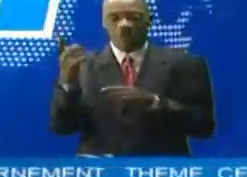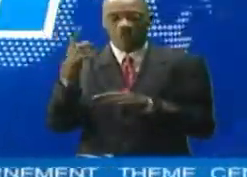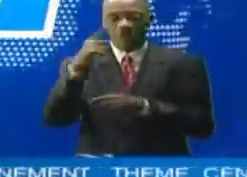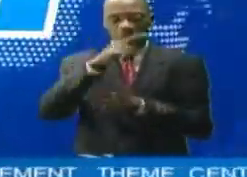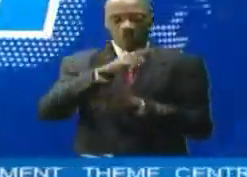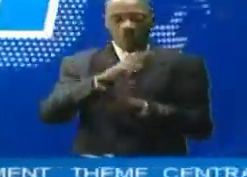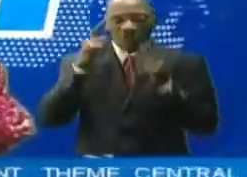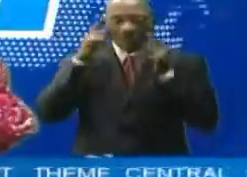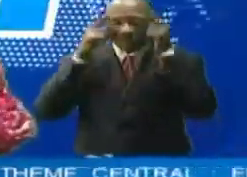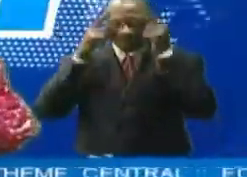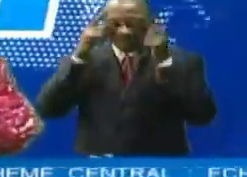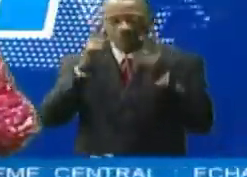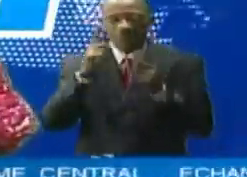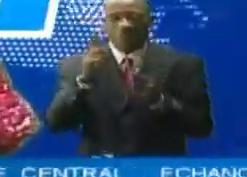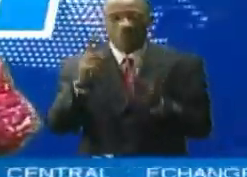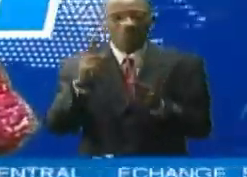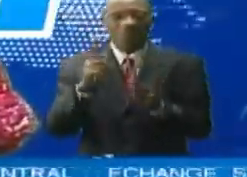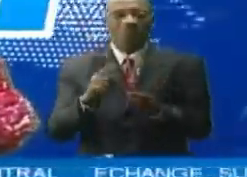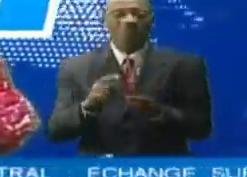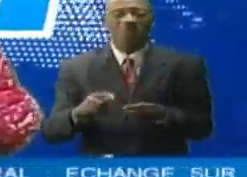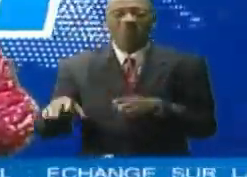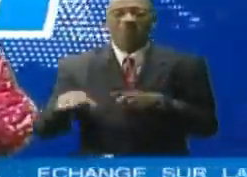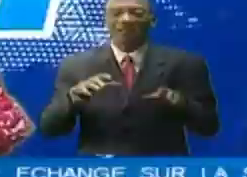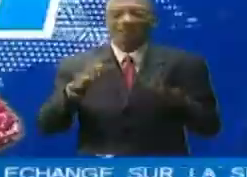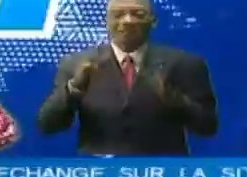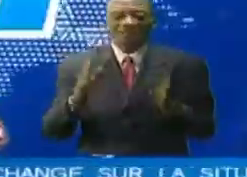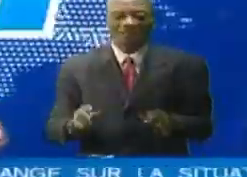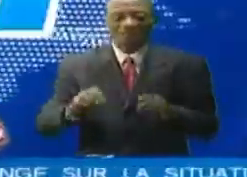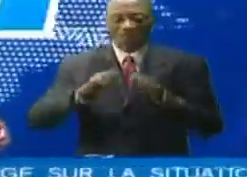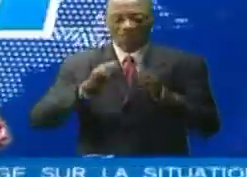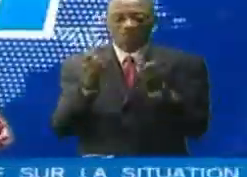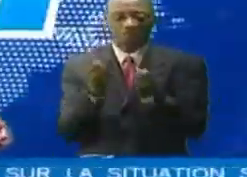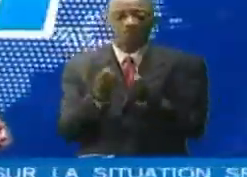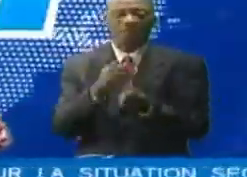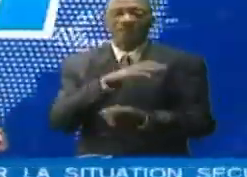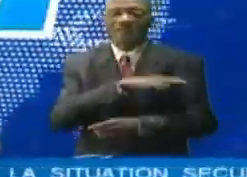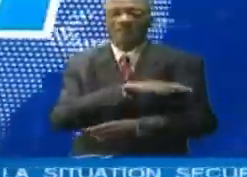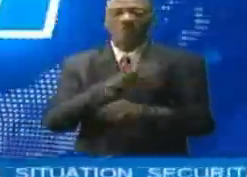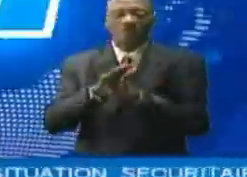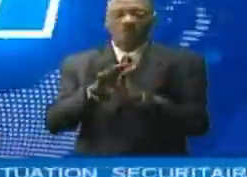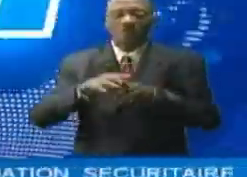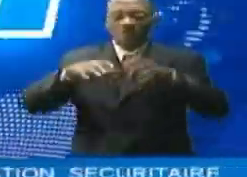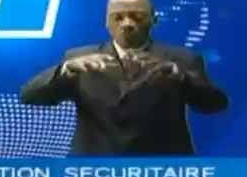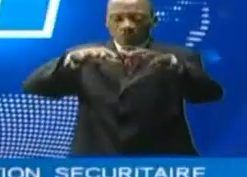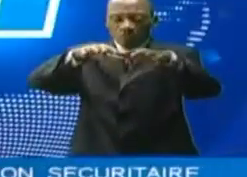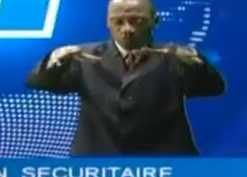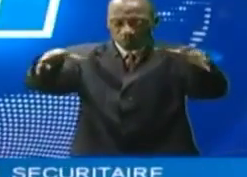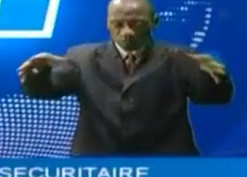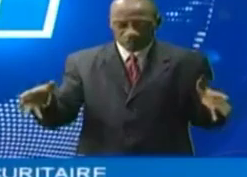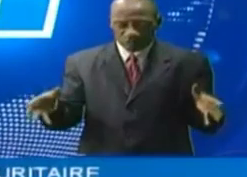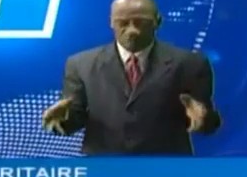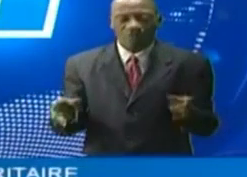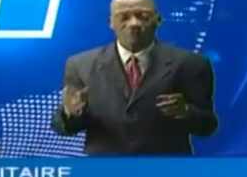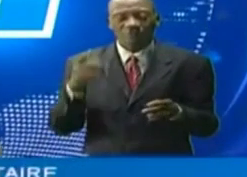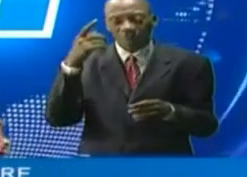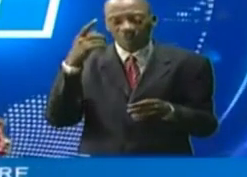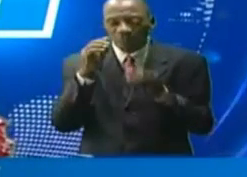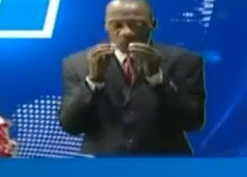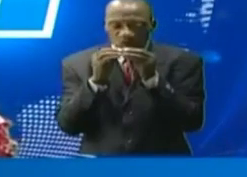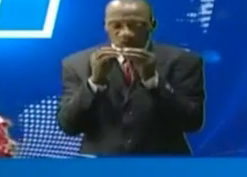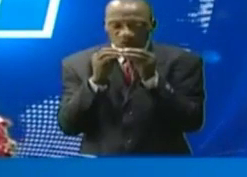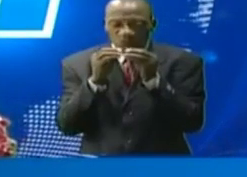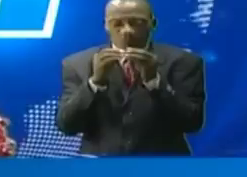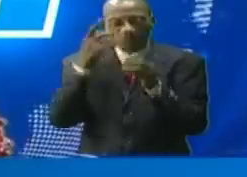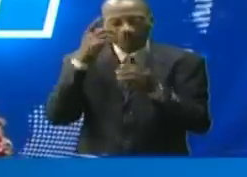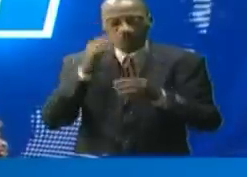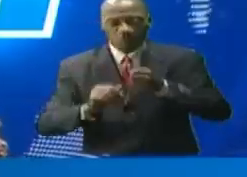mis autour d'une table plusieurs acteurs de la société civile. Une journée de réflexion initiée pour apporter un soutien